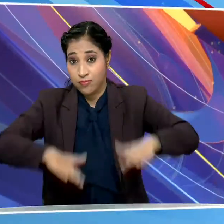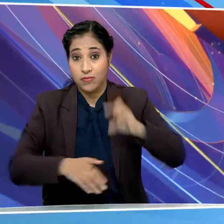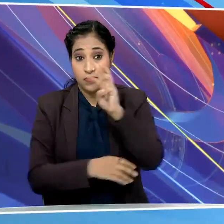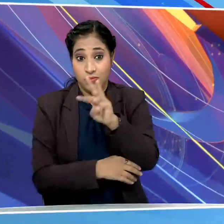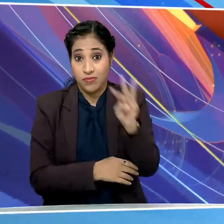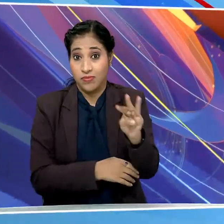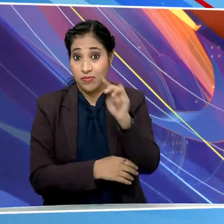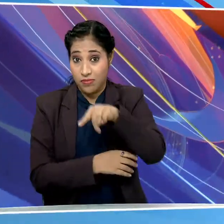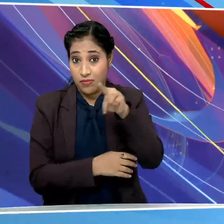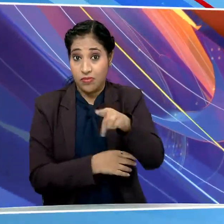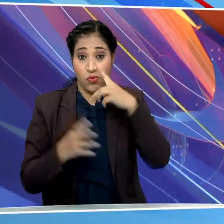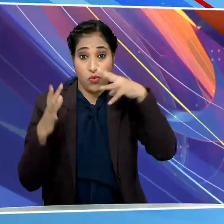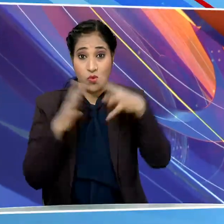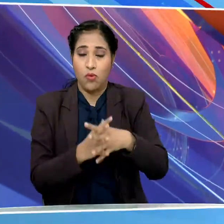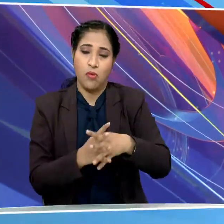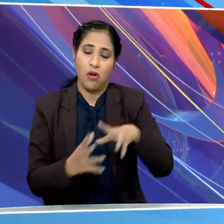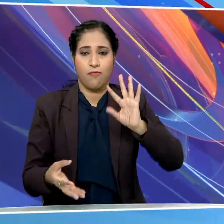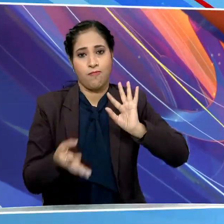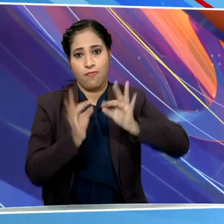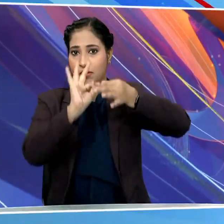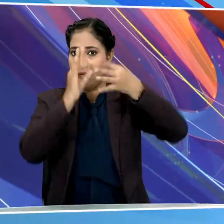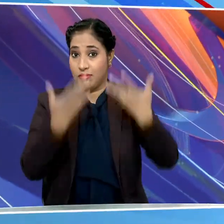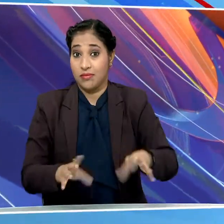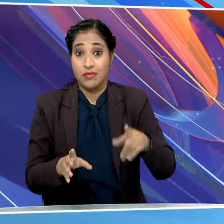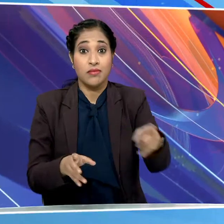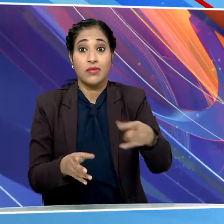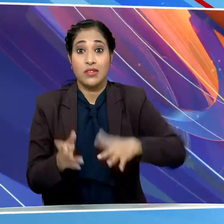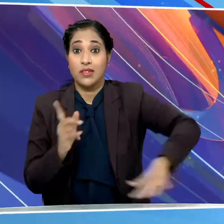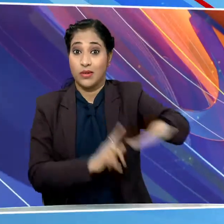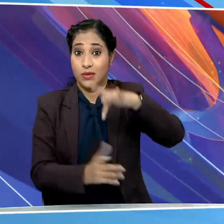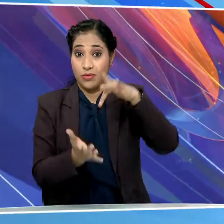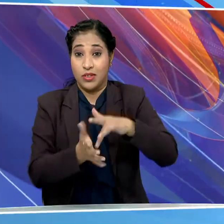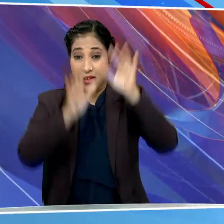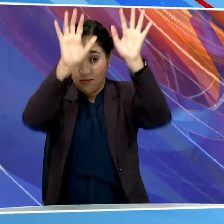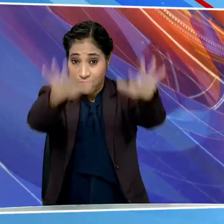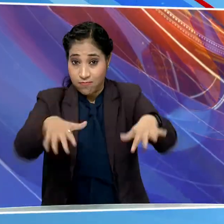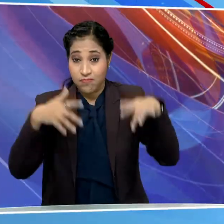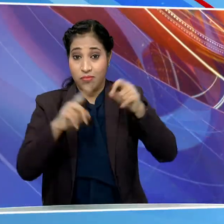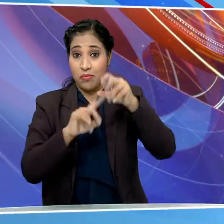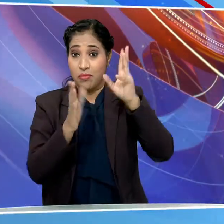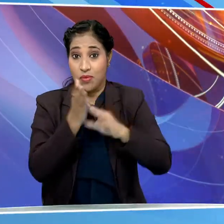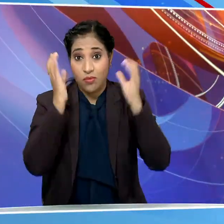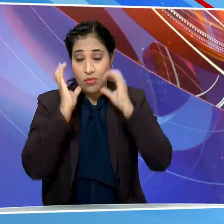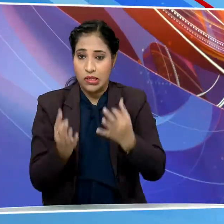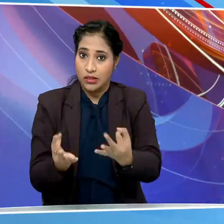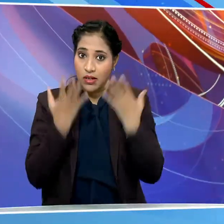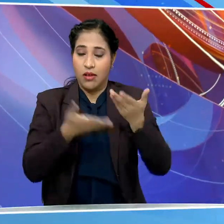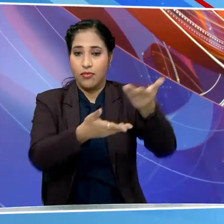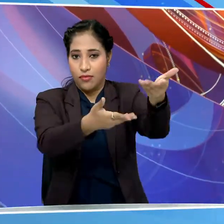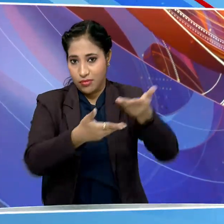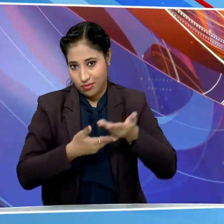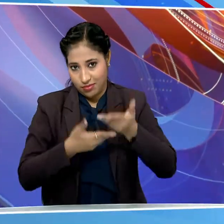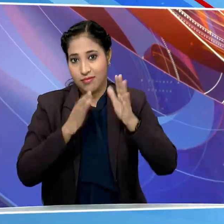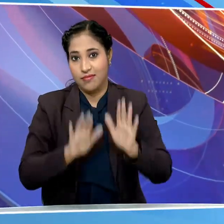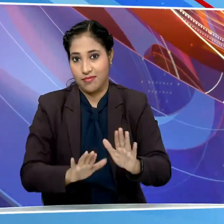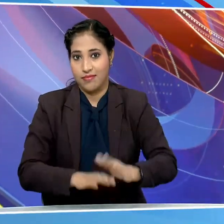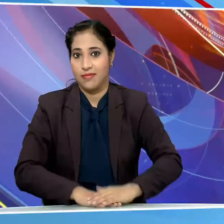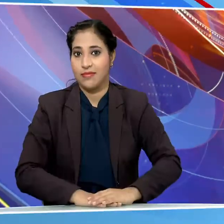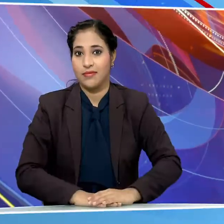सीट महिलाओं के लिए आरक्षित होगी। सभा स्थल पर प्रधानमंत्री का खास अंदाज में स्वागत किया गया।